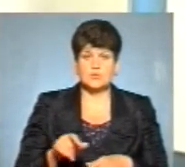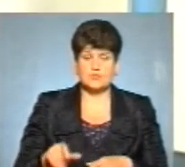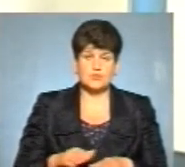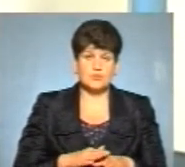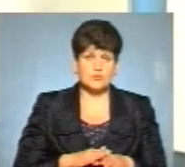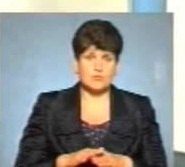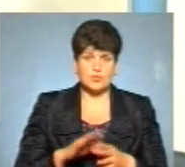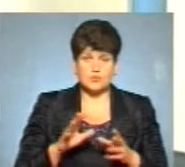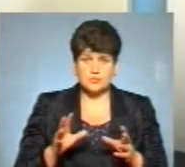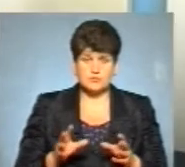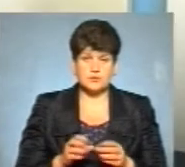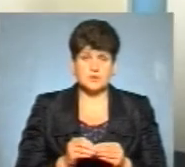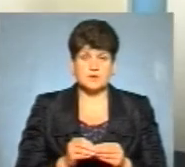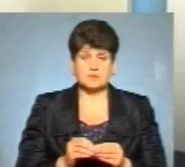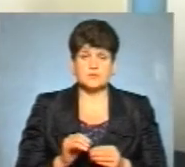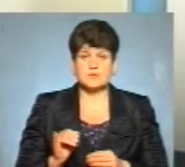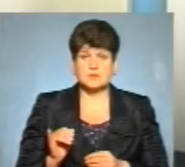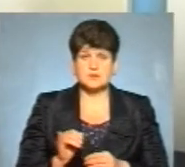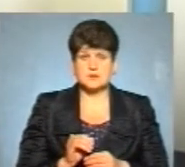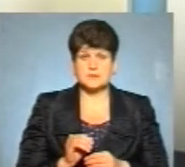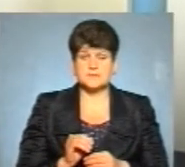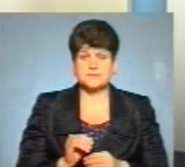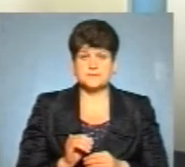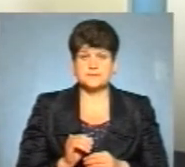повному об'ємі і